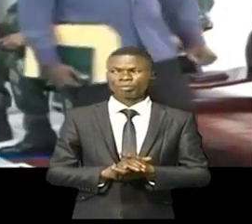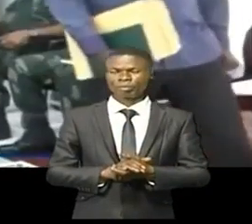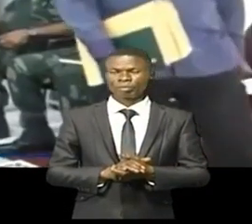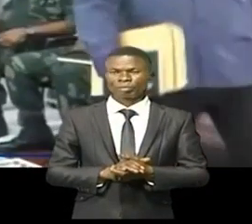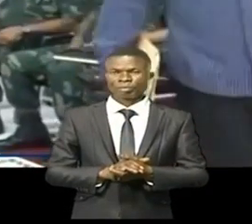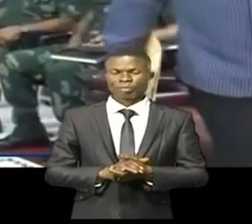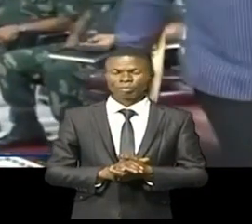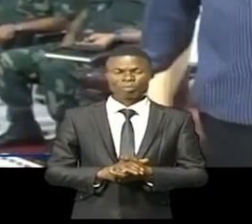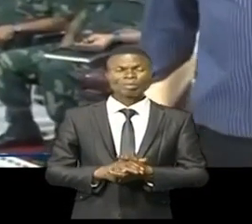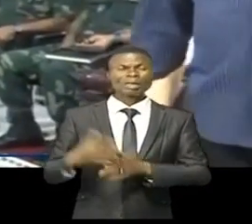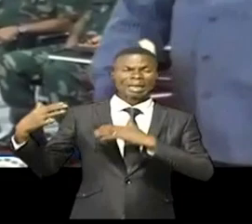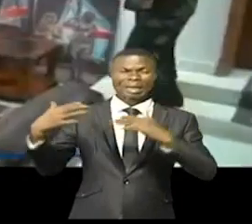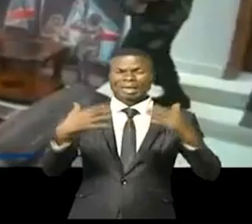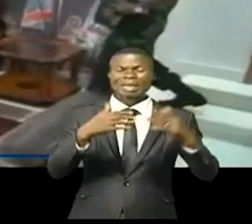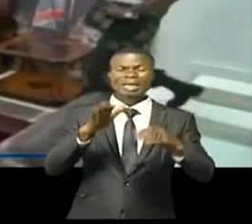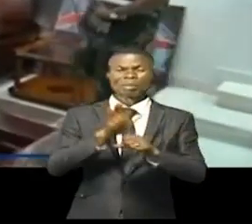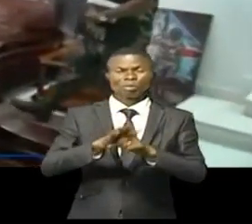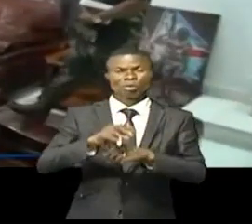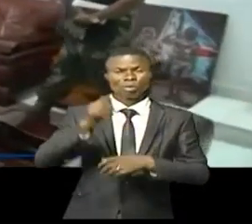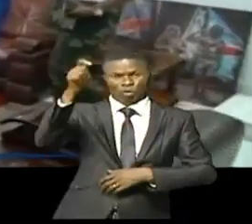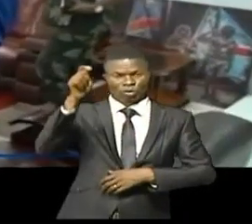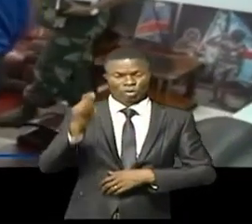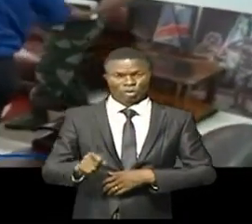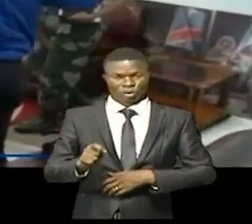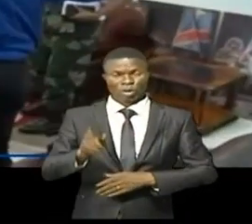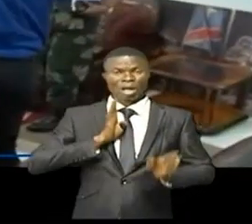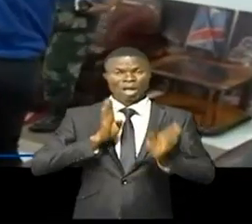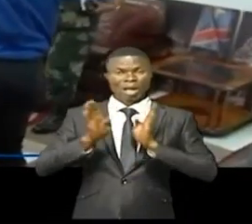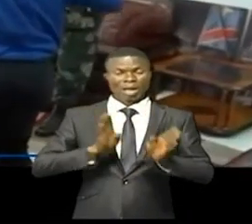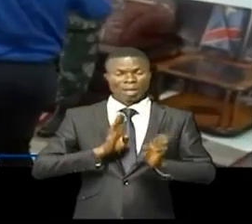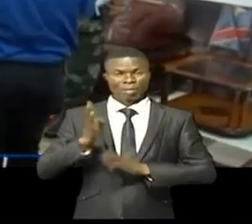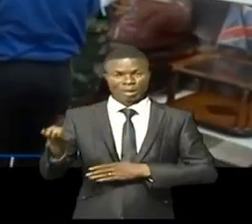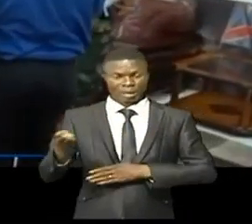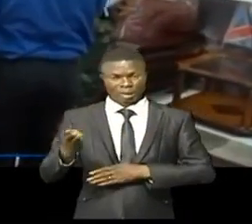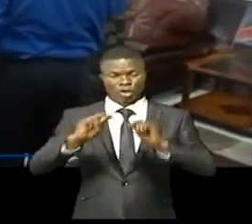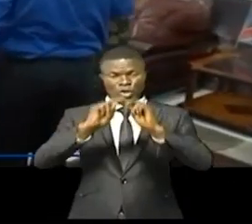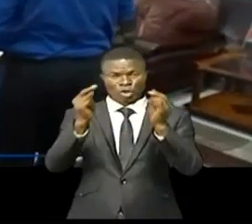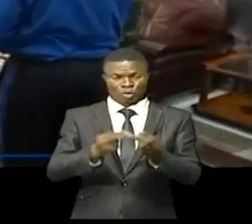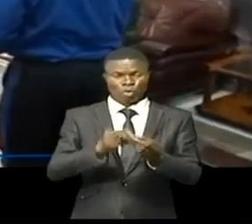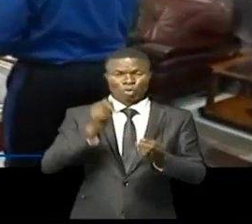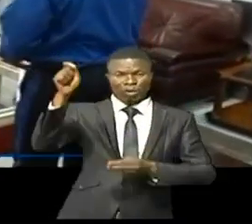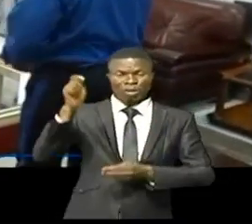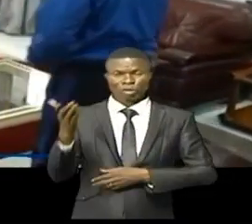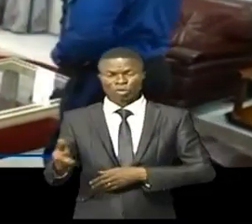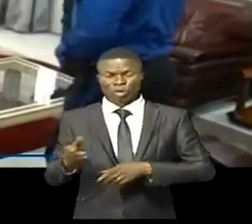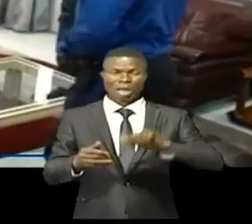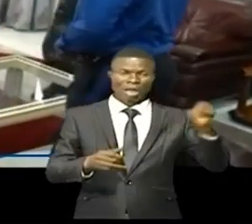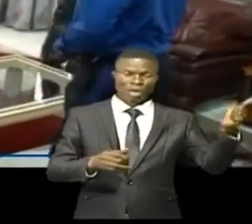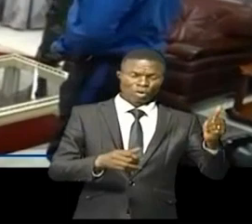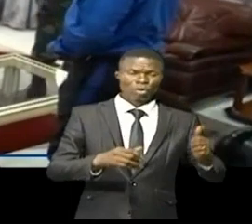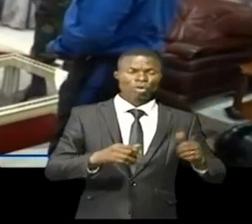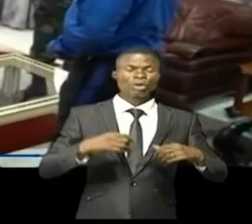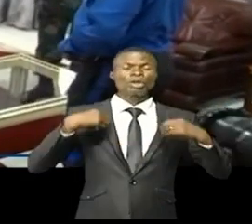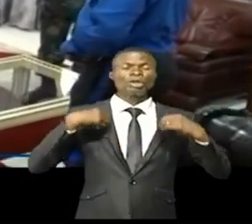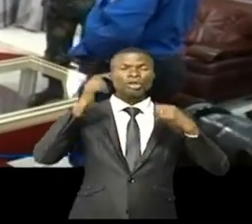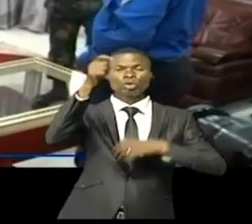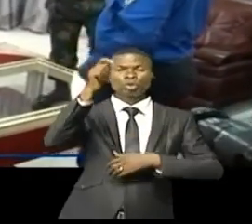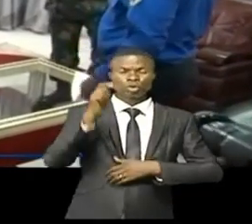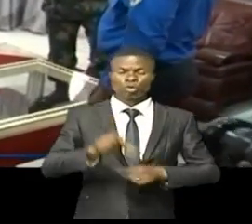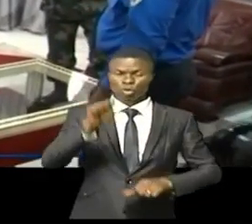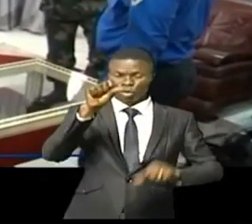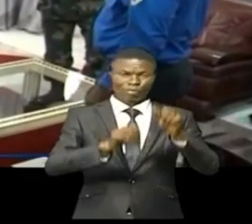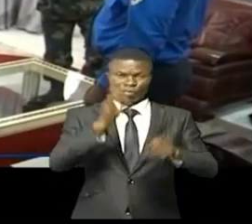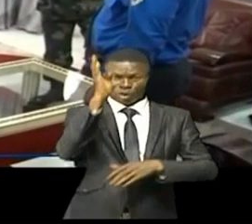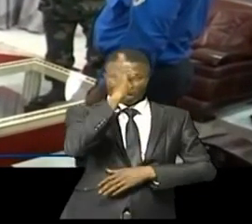théâtre d'affrontements armés entre d'une part les groupes armés locaux et les forces loyalistes et de l'autre entre les